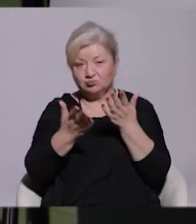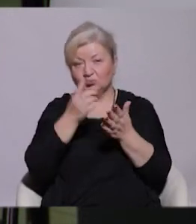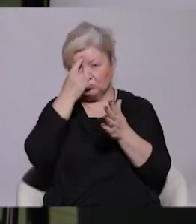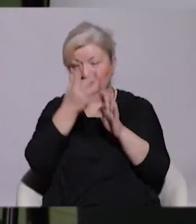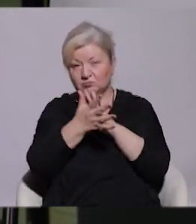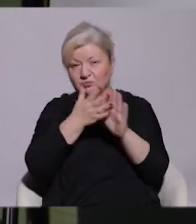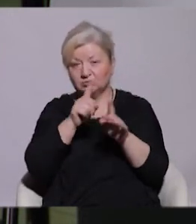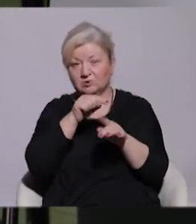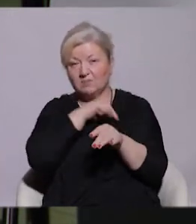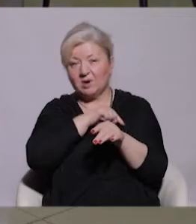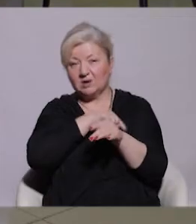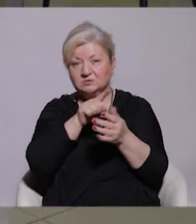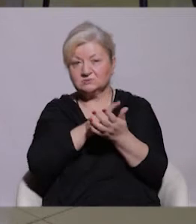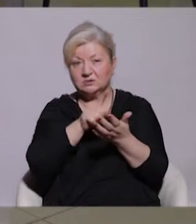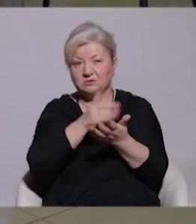რა მახასიათებელია.